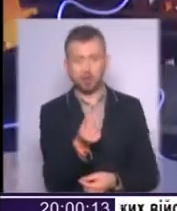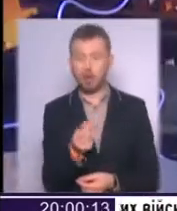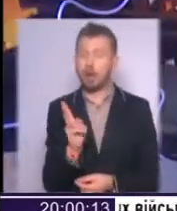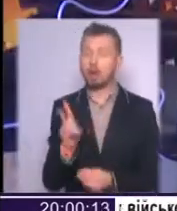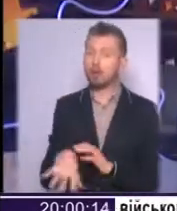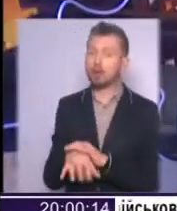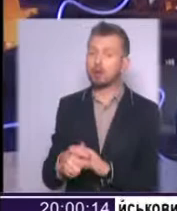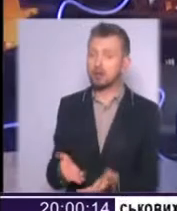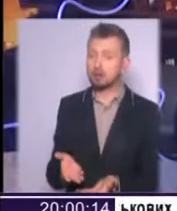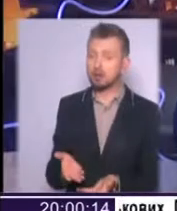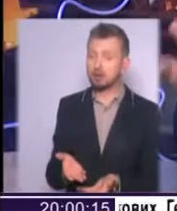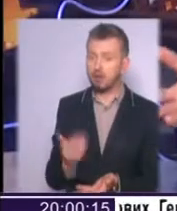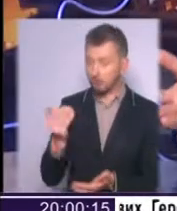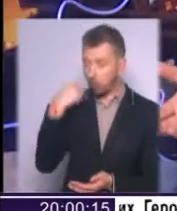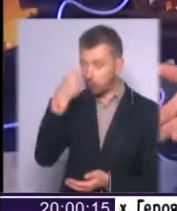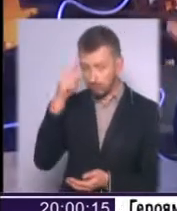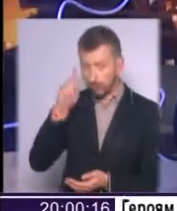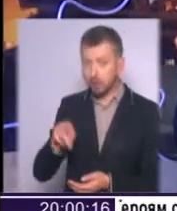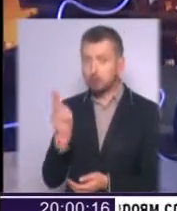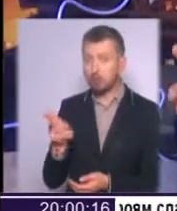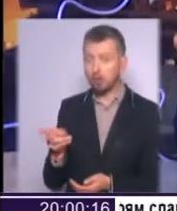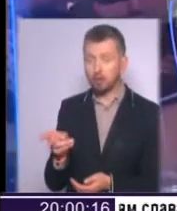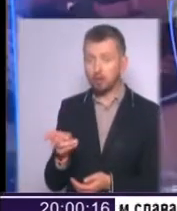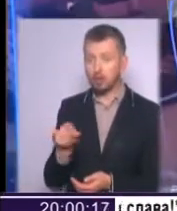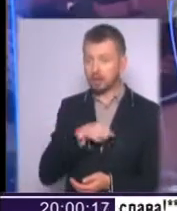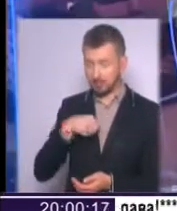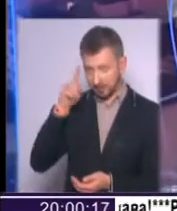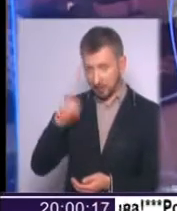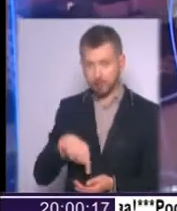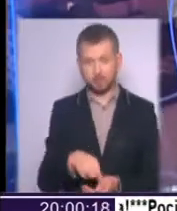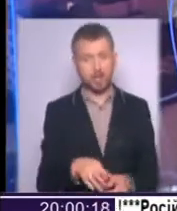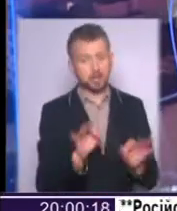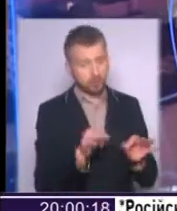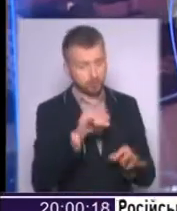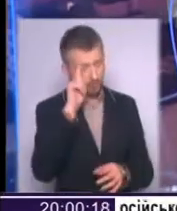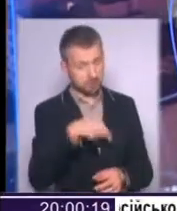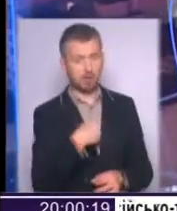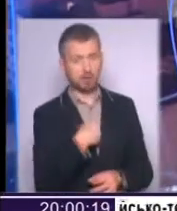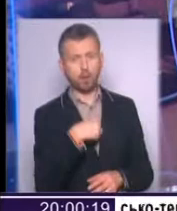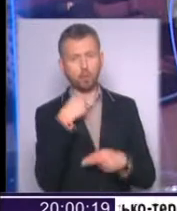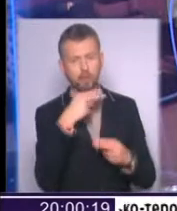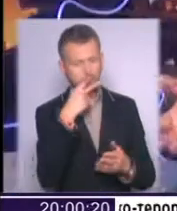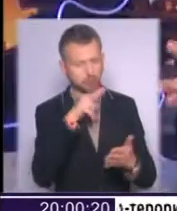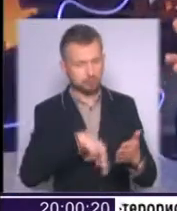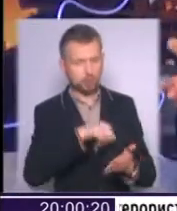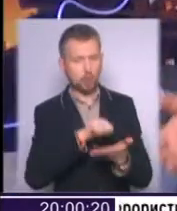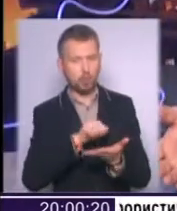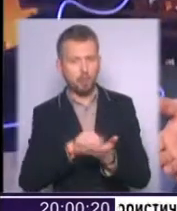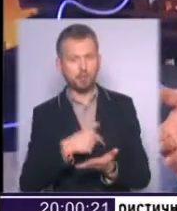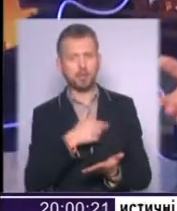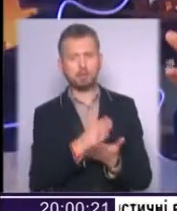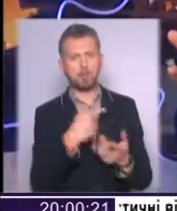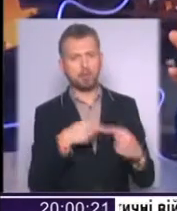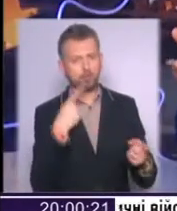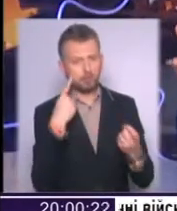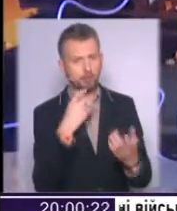краде? Слухайте, ну, я твою особисто, не треба озвучувати, да. Самі знаєте, звичайно, просто? Я уважно дивився над документами. Я маю іншу інформацію.